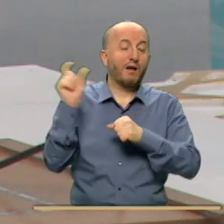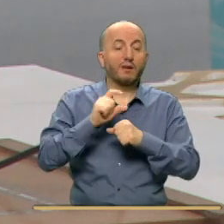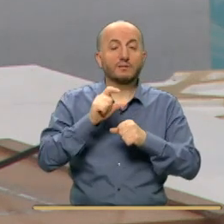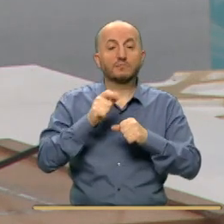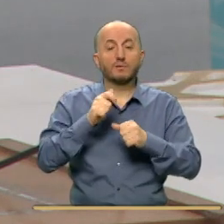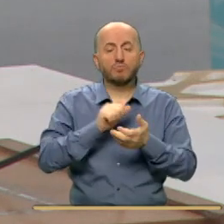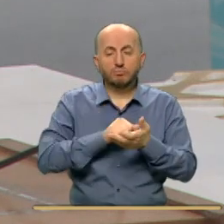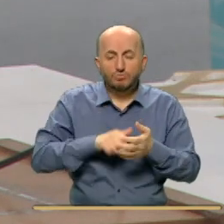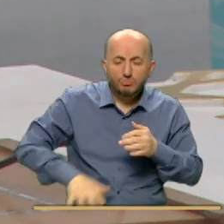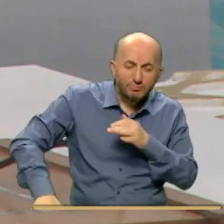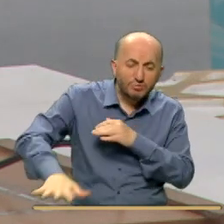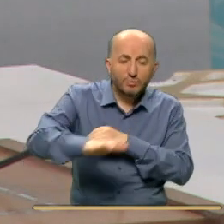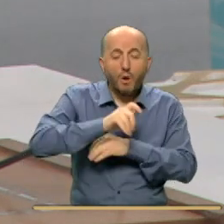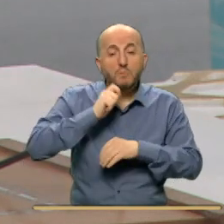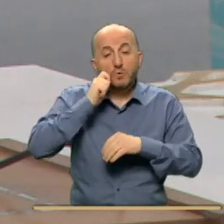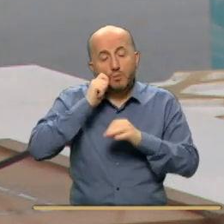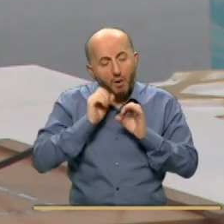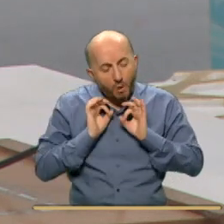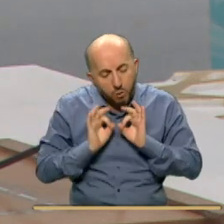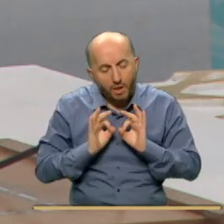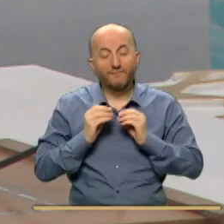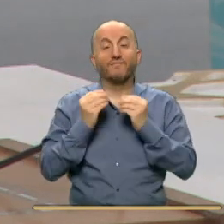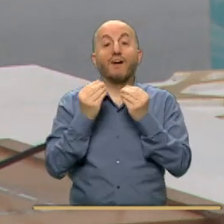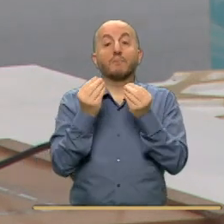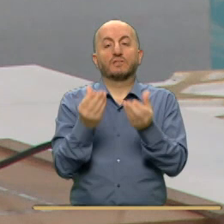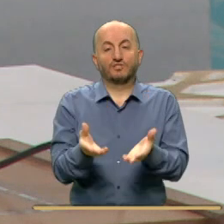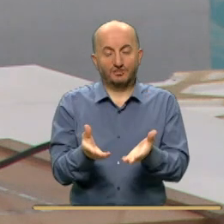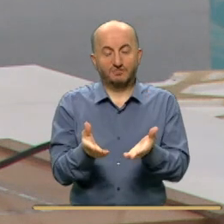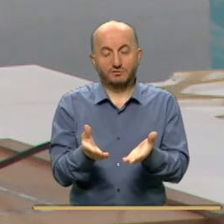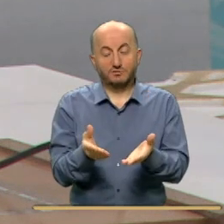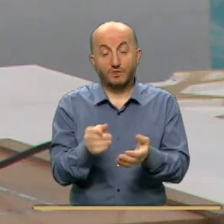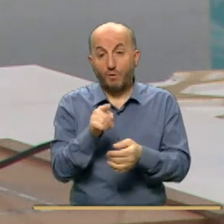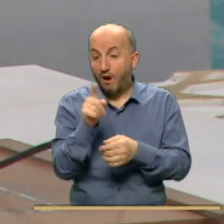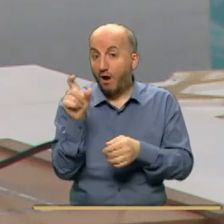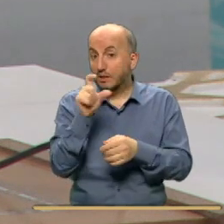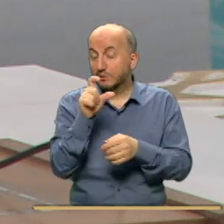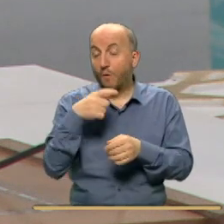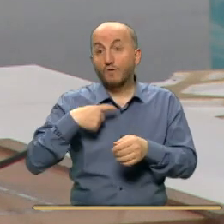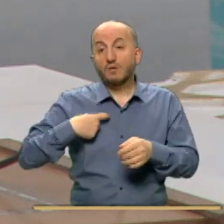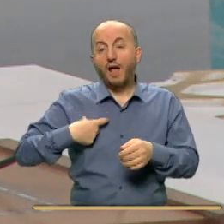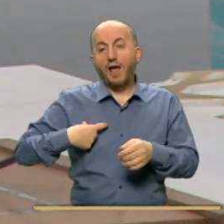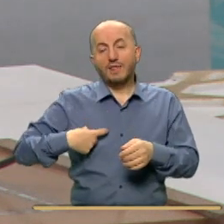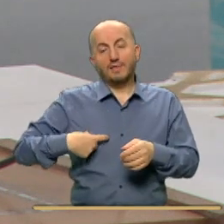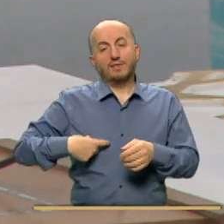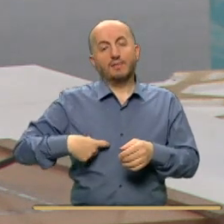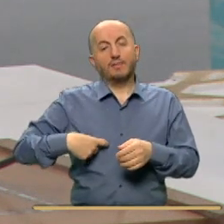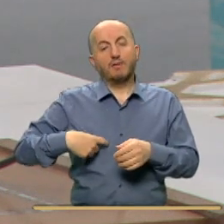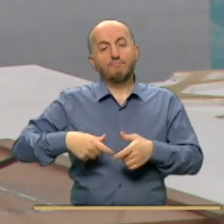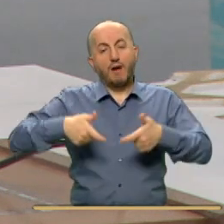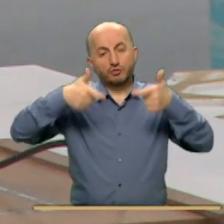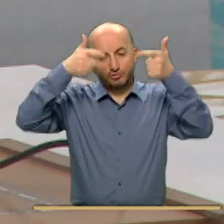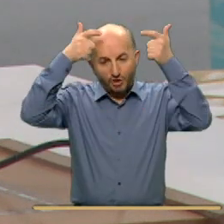Müslümanlar ayrı bir önem atfetmiş, değer vermiş. O ayı ayrı bir baş